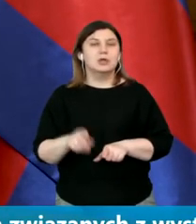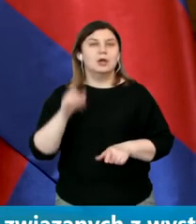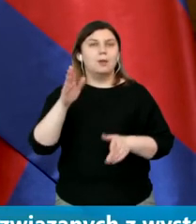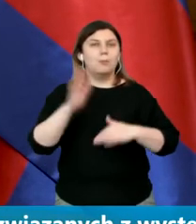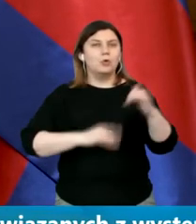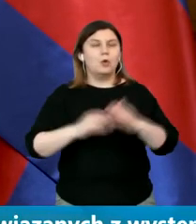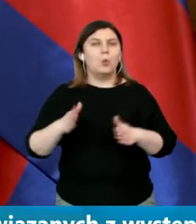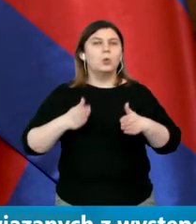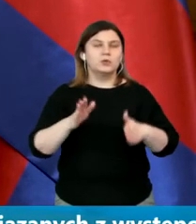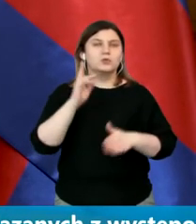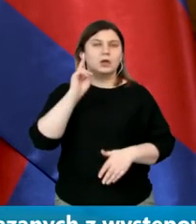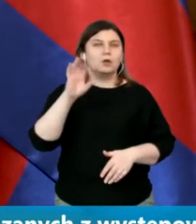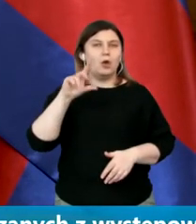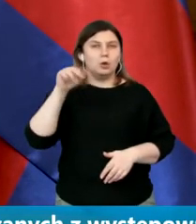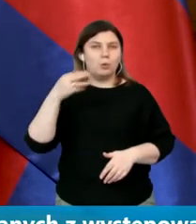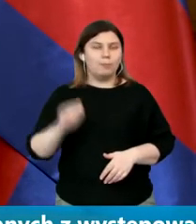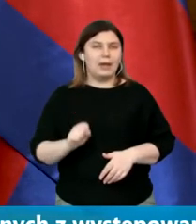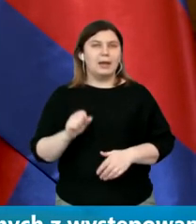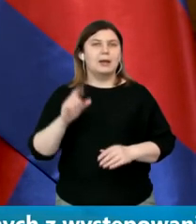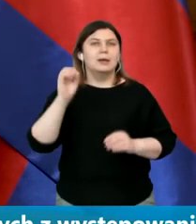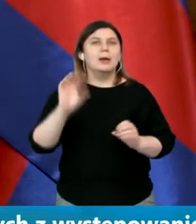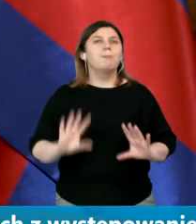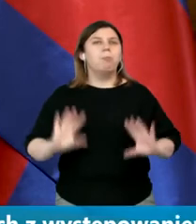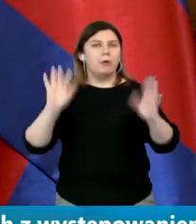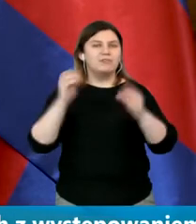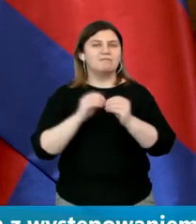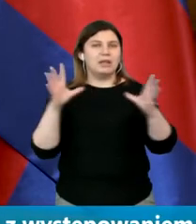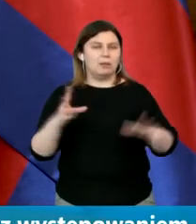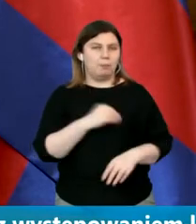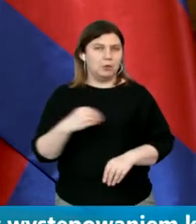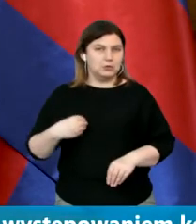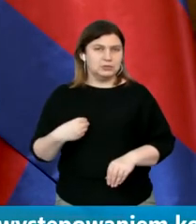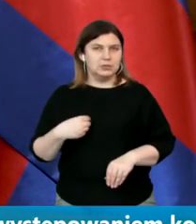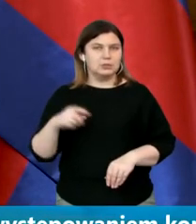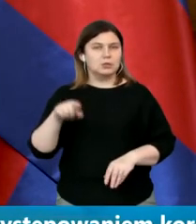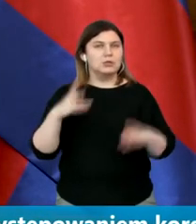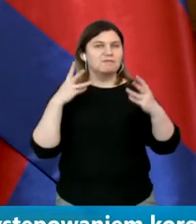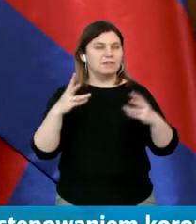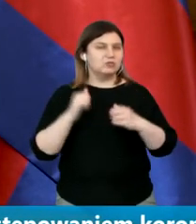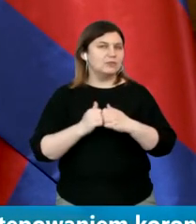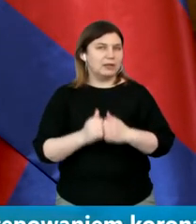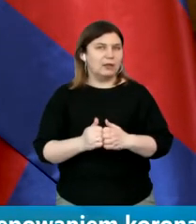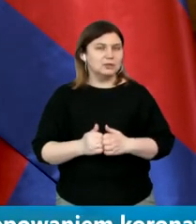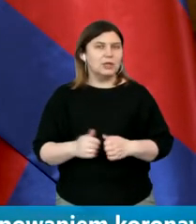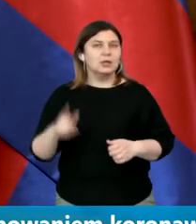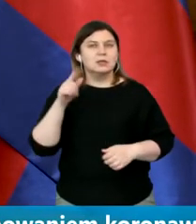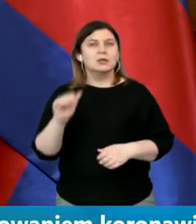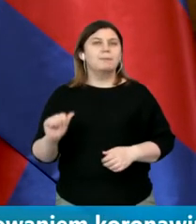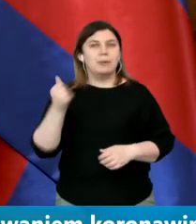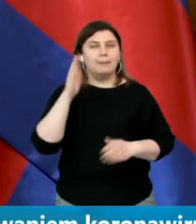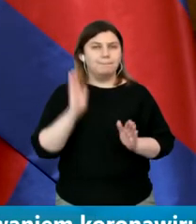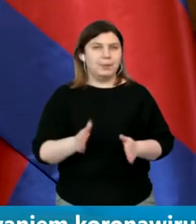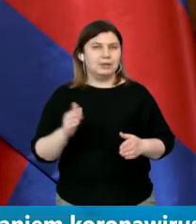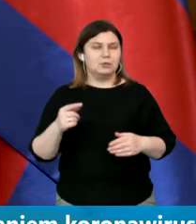i Powstańców Wielkopolskich, więc to są te kluczowe zadania, które jeszcze przed nami, natomiast te pierwsze będą już powoli